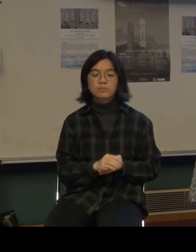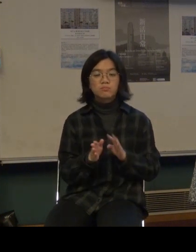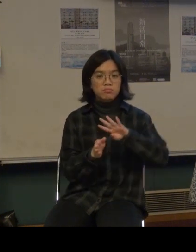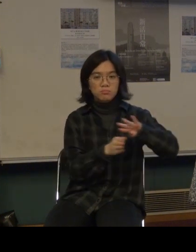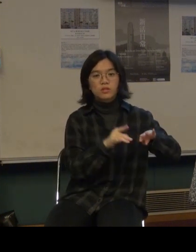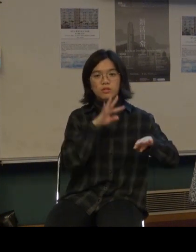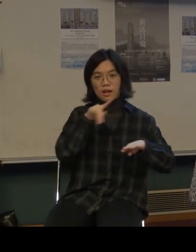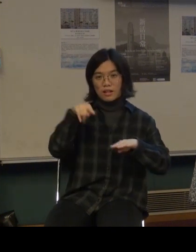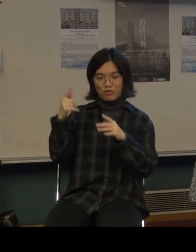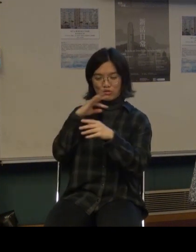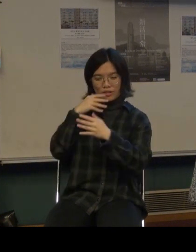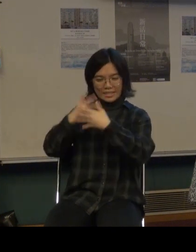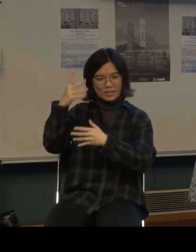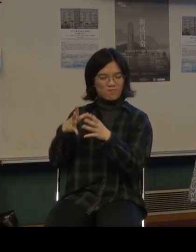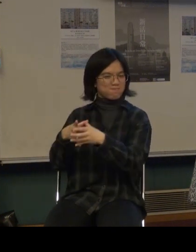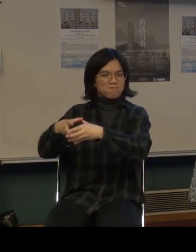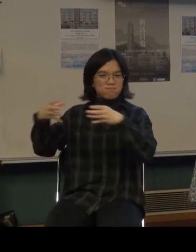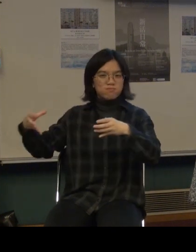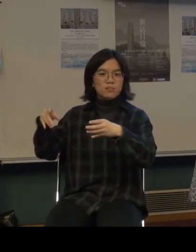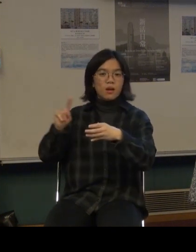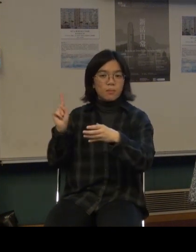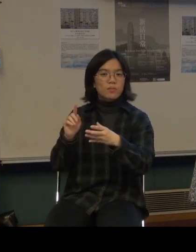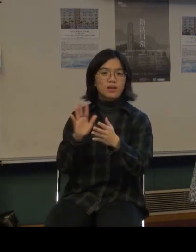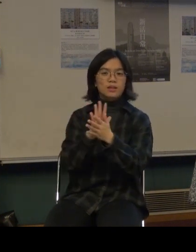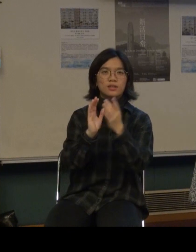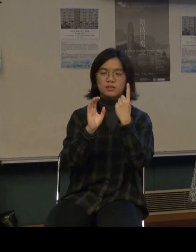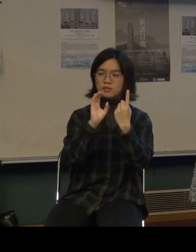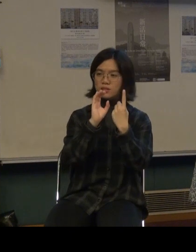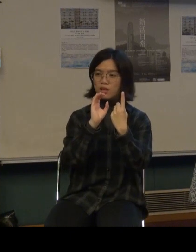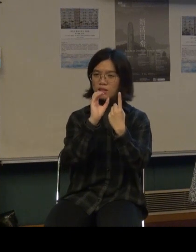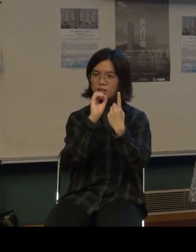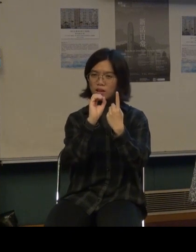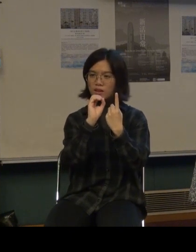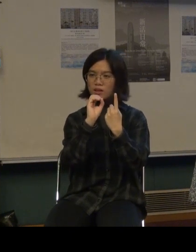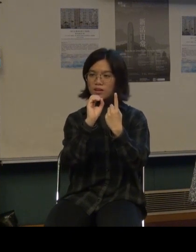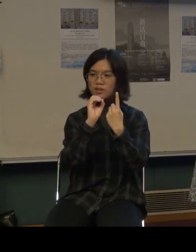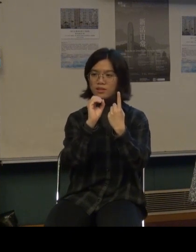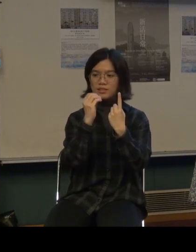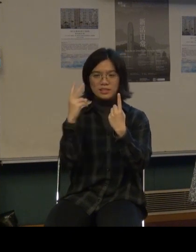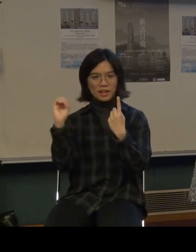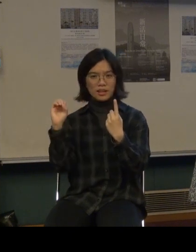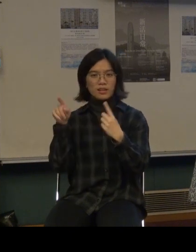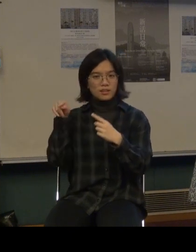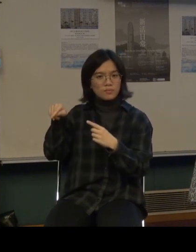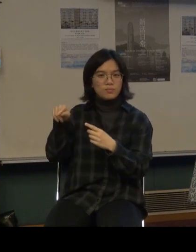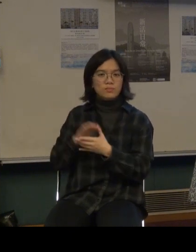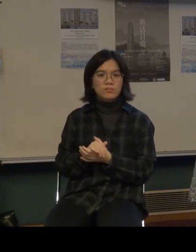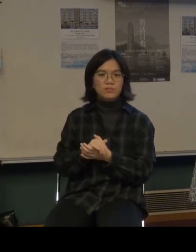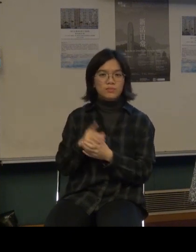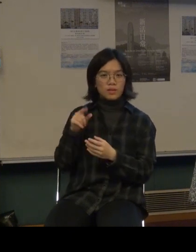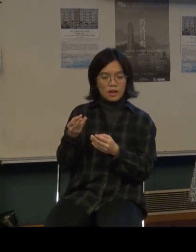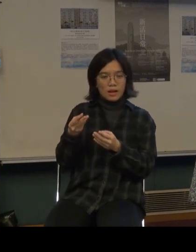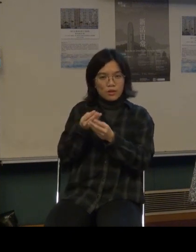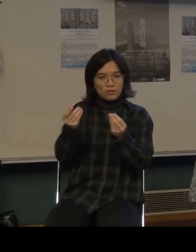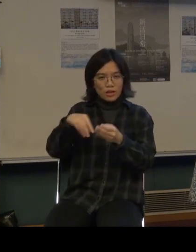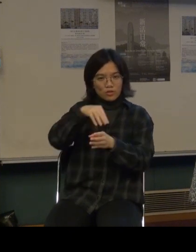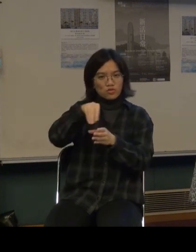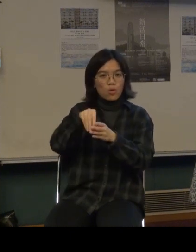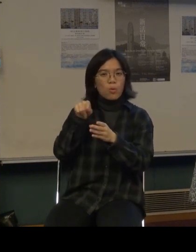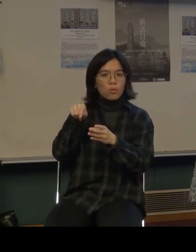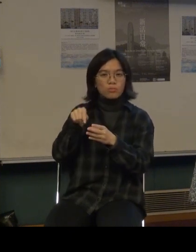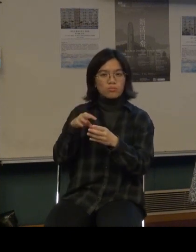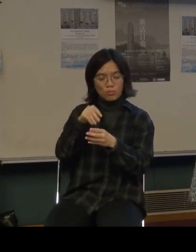物裏邊咧，其實喺2020年代咧，政府都開始即係嘗試用呢個混凝土嘅技術咧，應用喺大型嘅建築